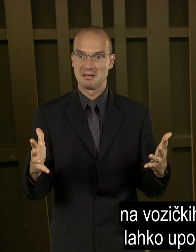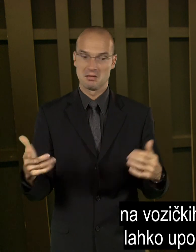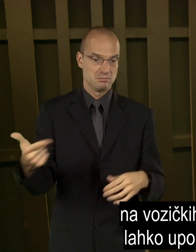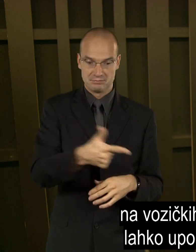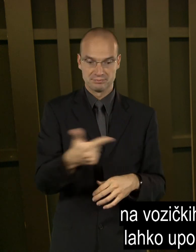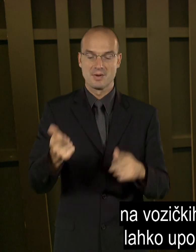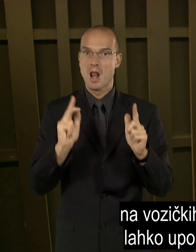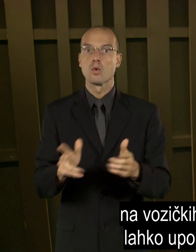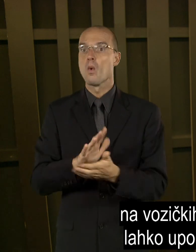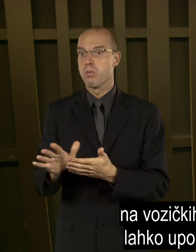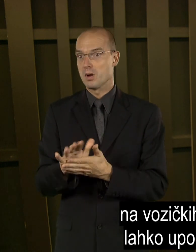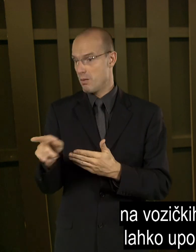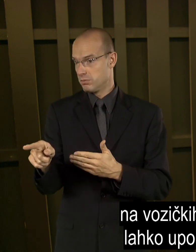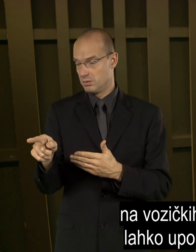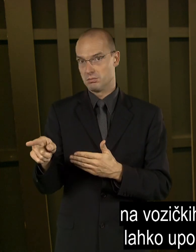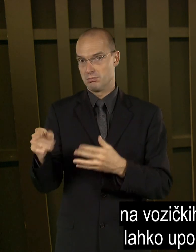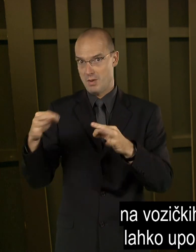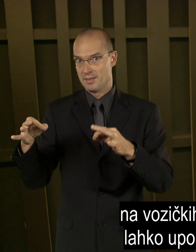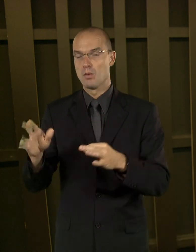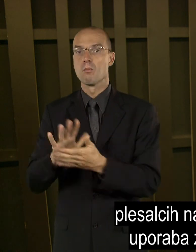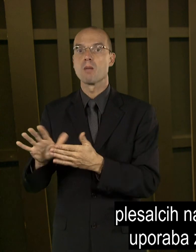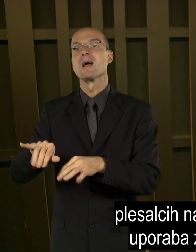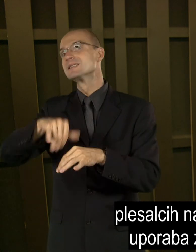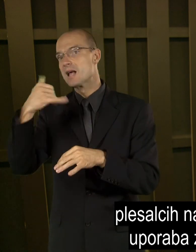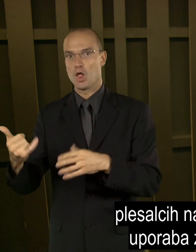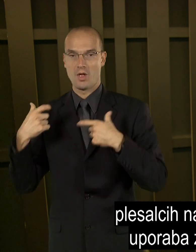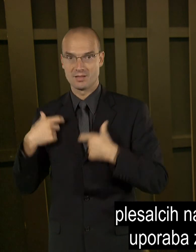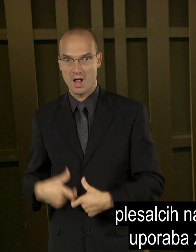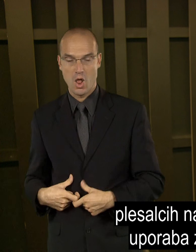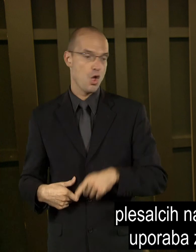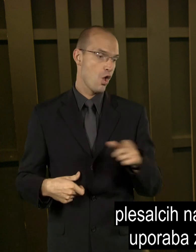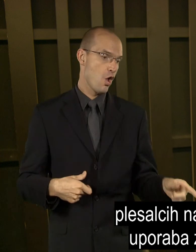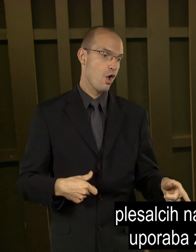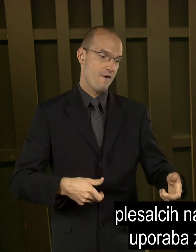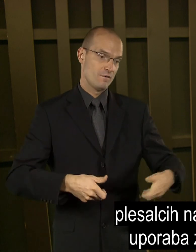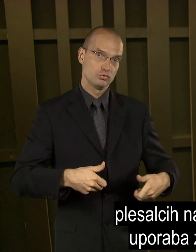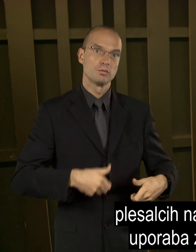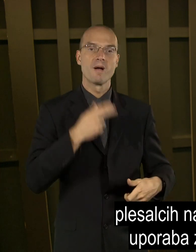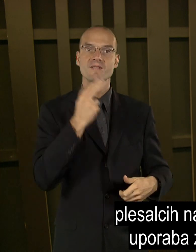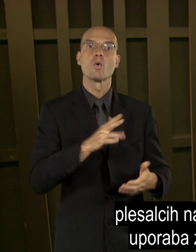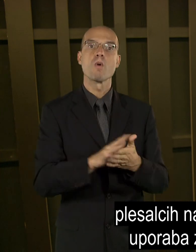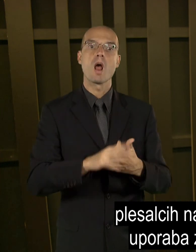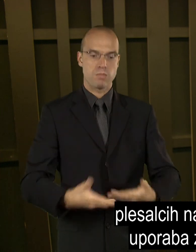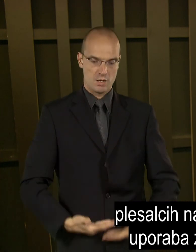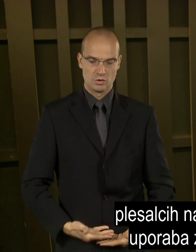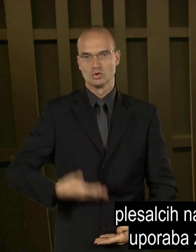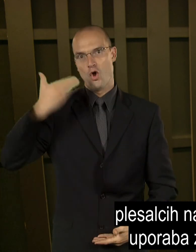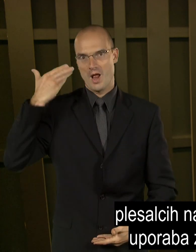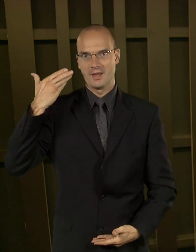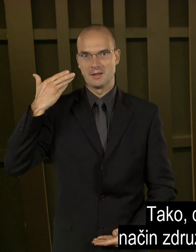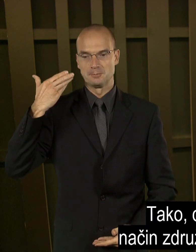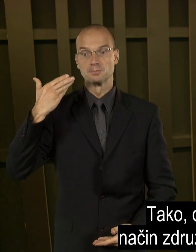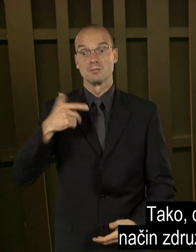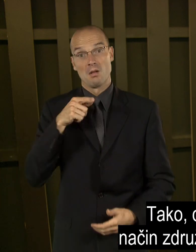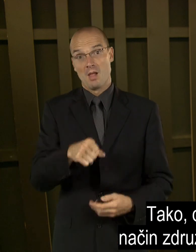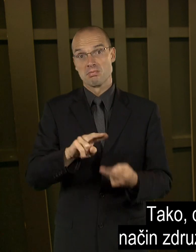lahko uporabljajo celotno telo. Pri plesalcih na vozičkih se pa pač bolj vidi uporabo zgornjega dela telesa. Tako